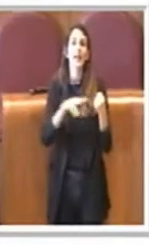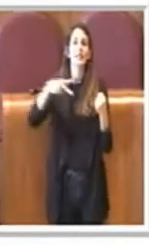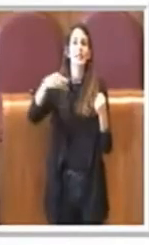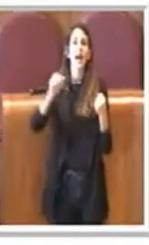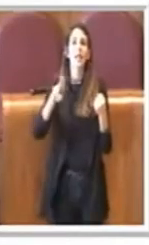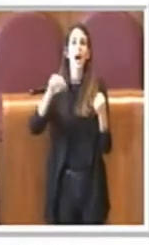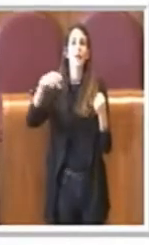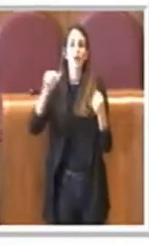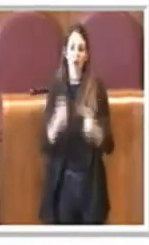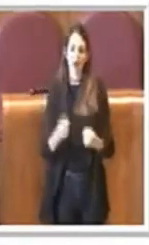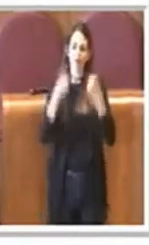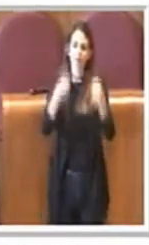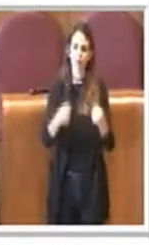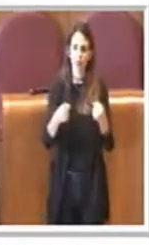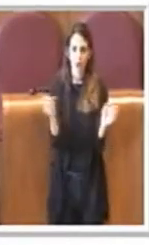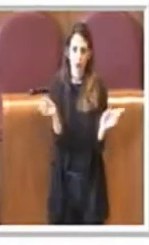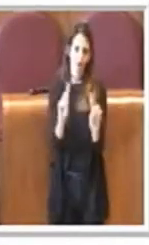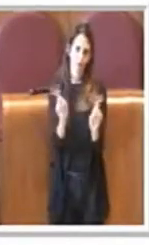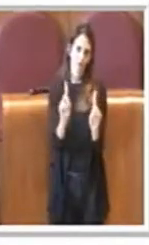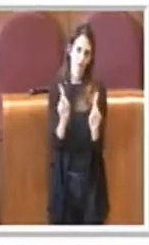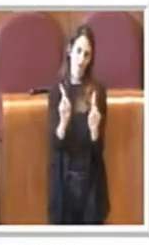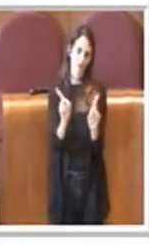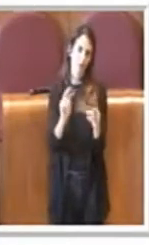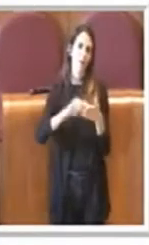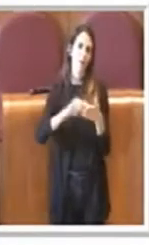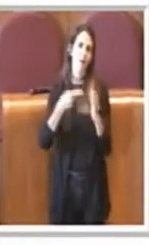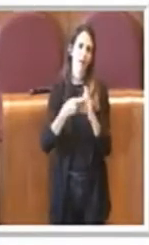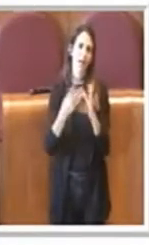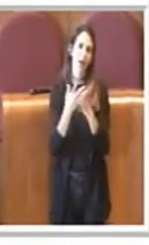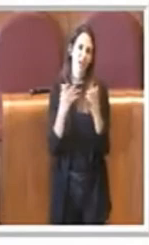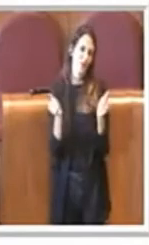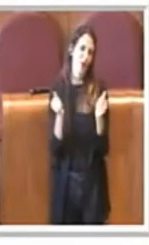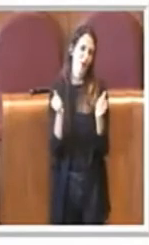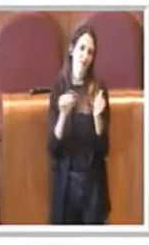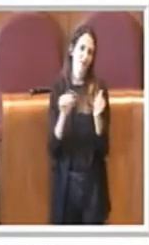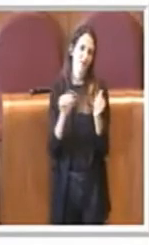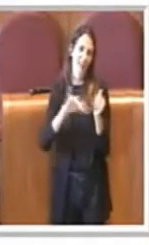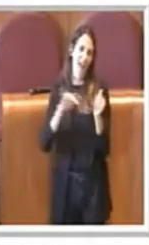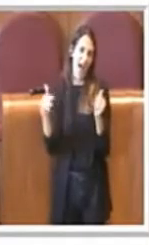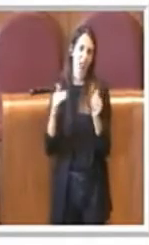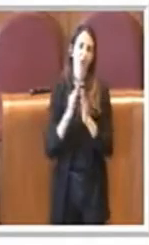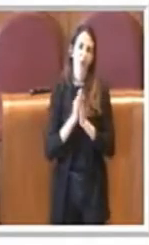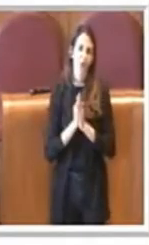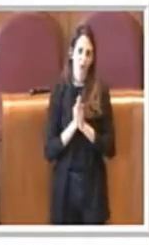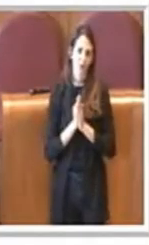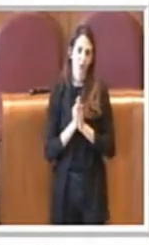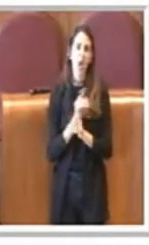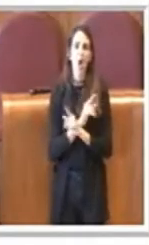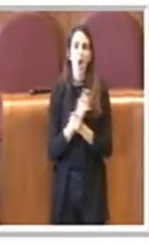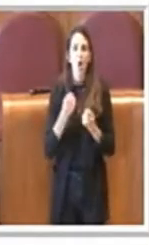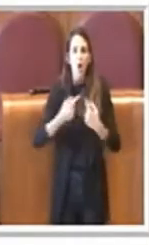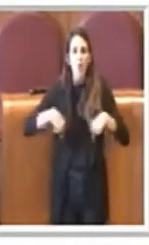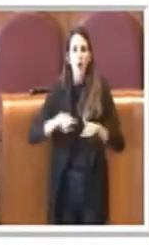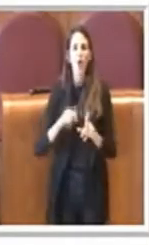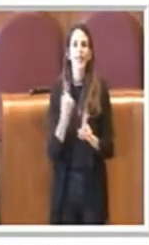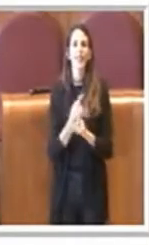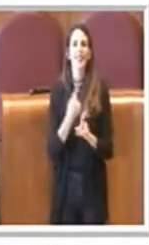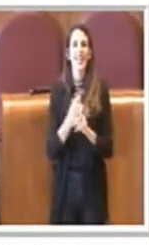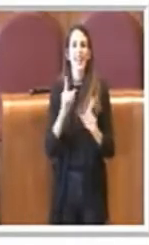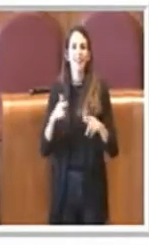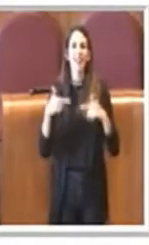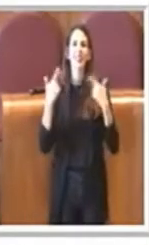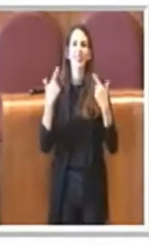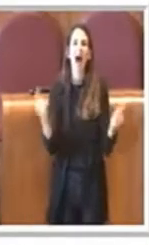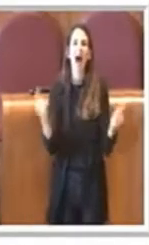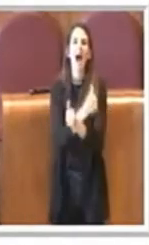maniera diametralmente e drasticamente opposta, cercando di dare il più possibile alternative sostenibili